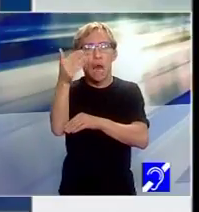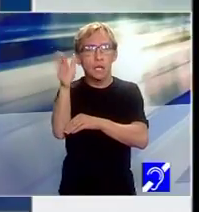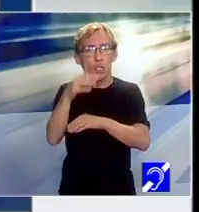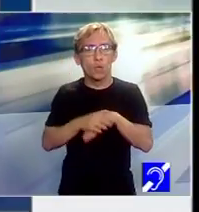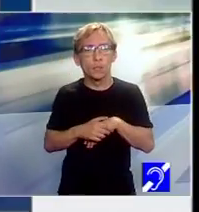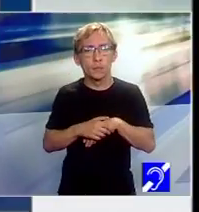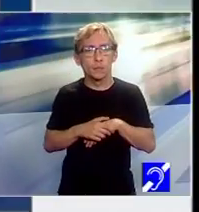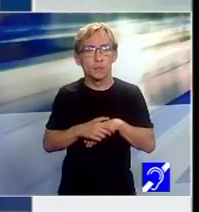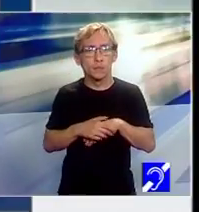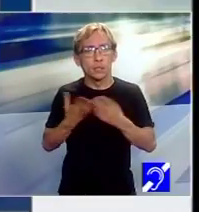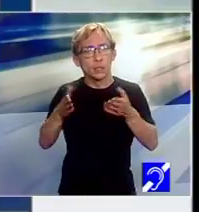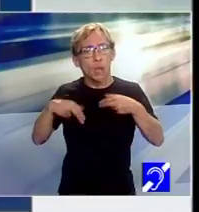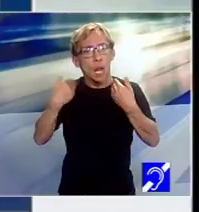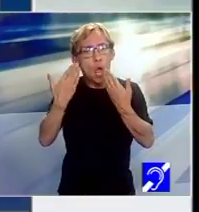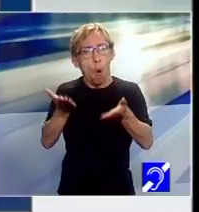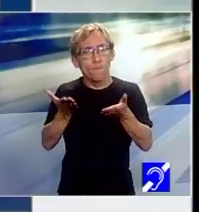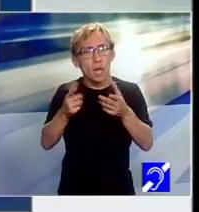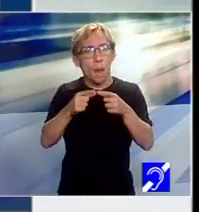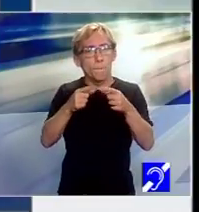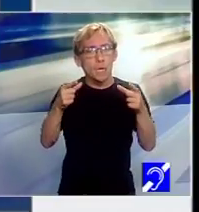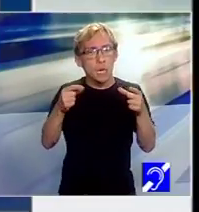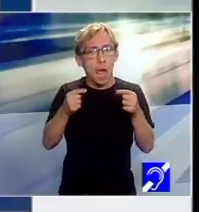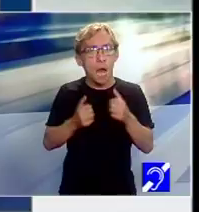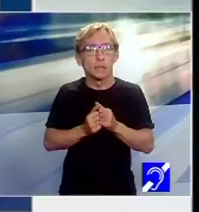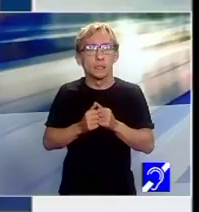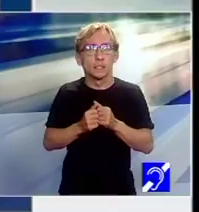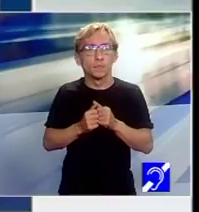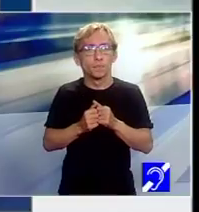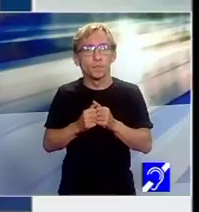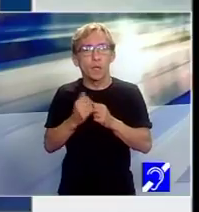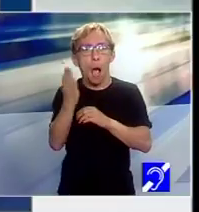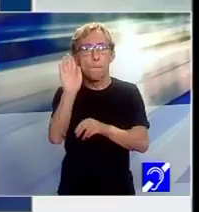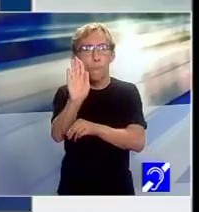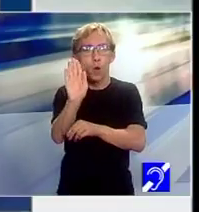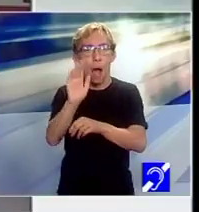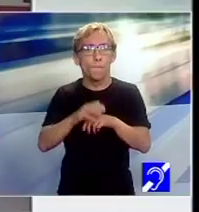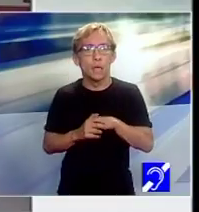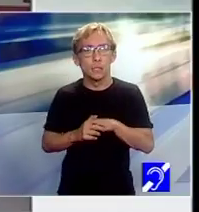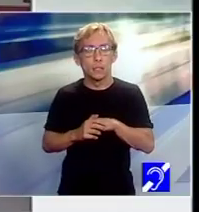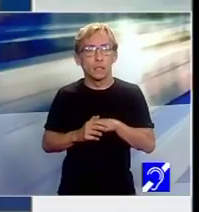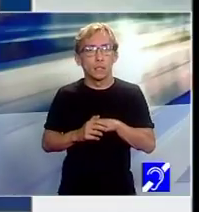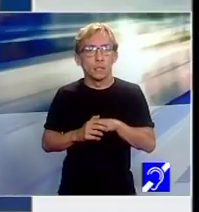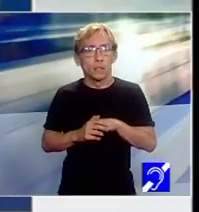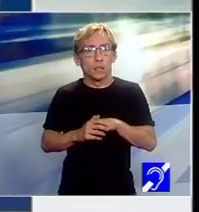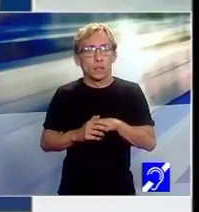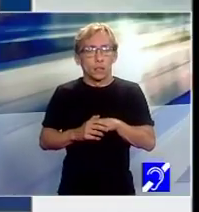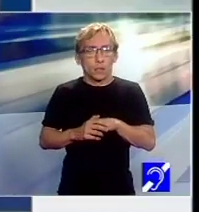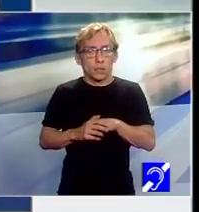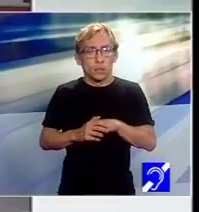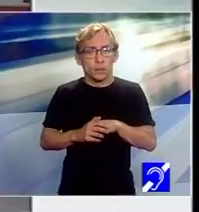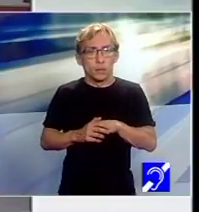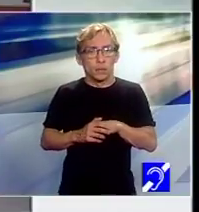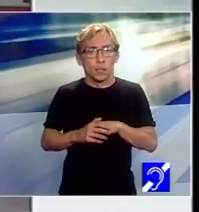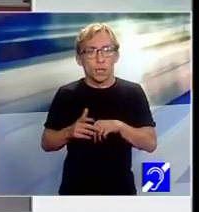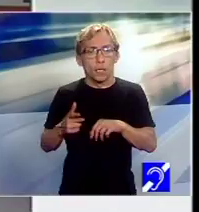din aceasta de a le oferi bilete, abonamente corporațiilor? Avem, pentru că sunt foarte mulți tineri care lucrează acolo. Avem un contract cu o